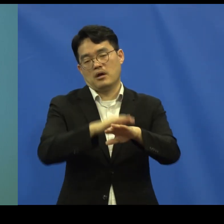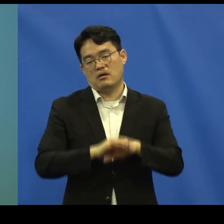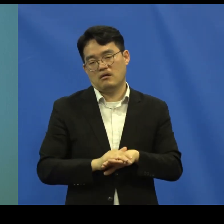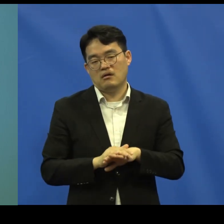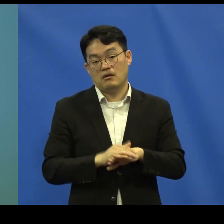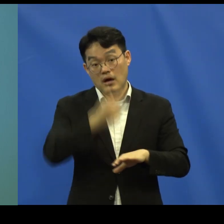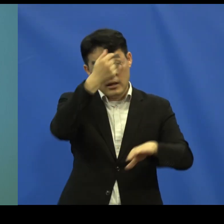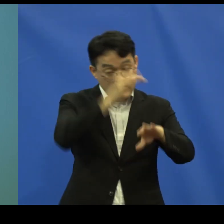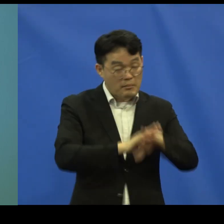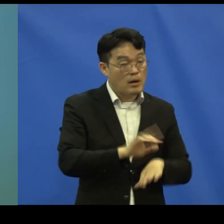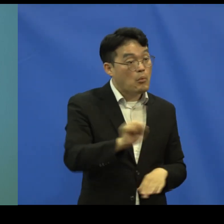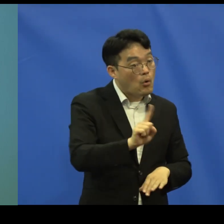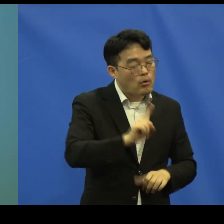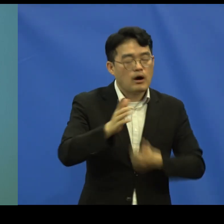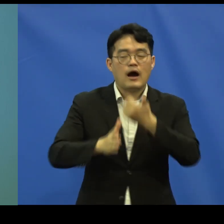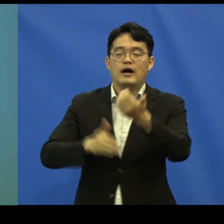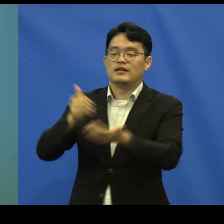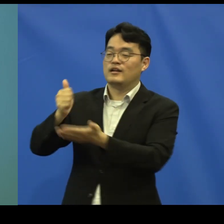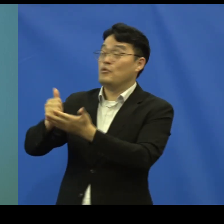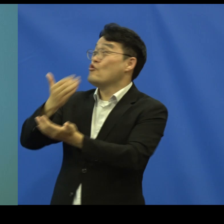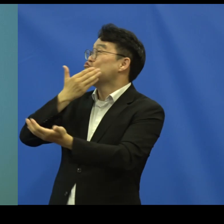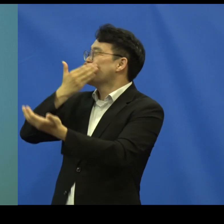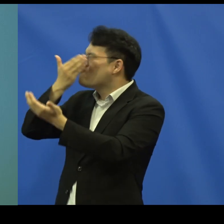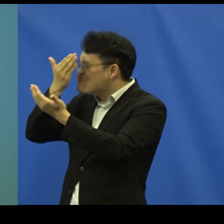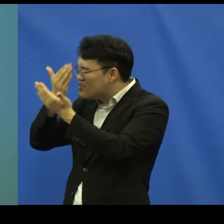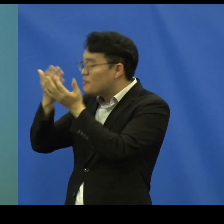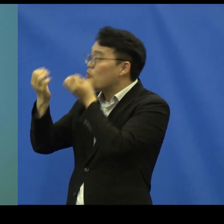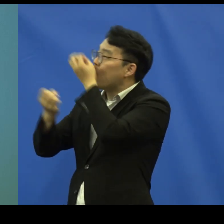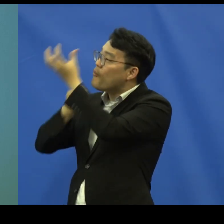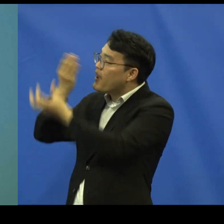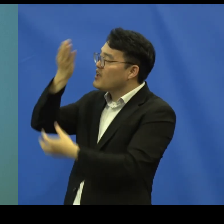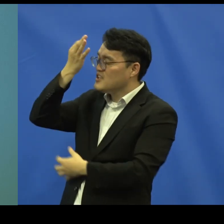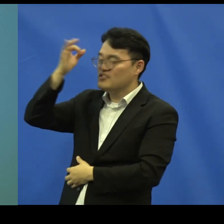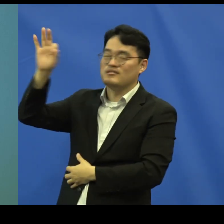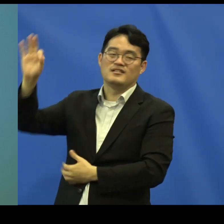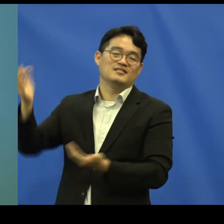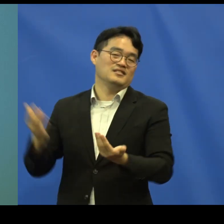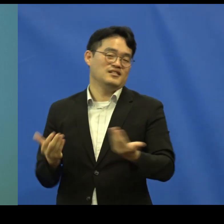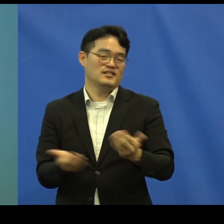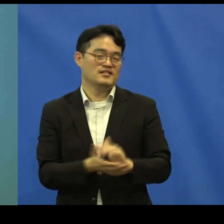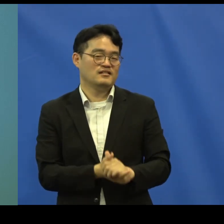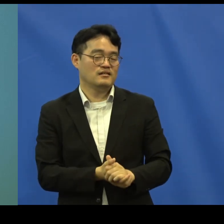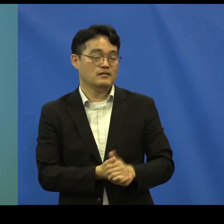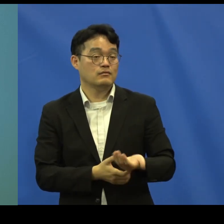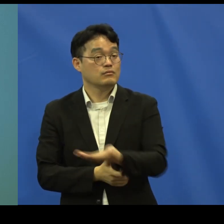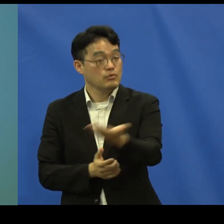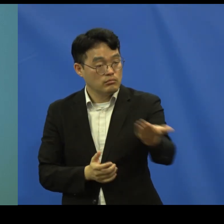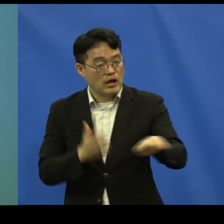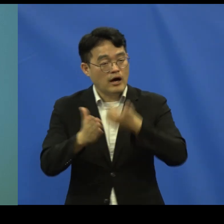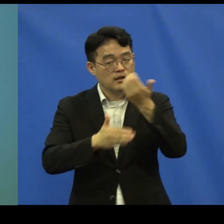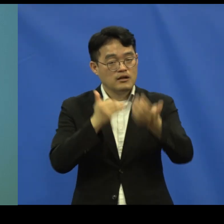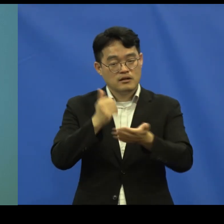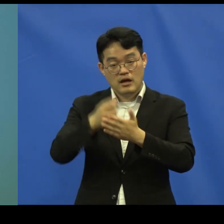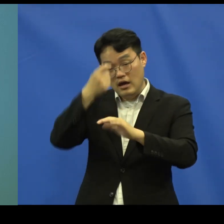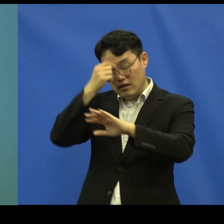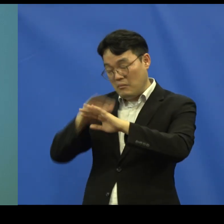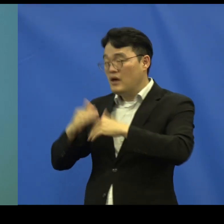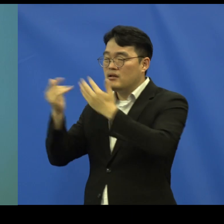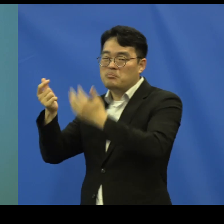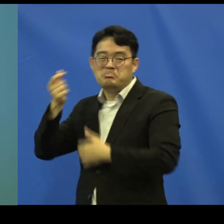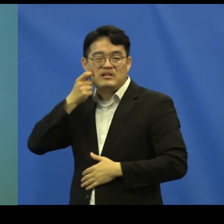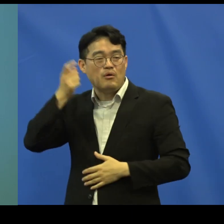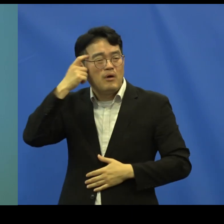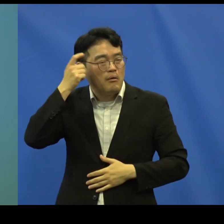예배에 문제가 발생하는 이유가 뭘까요? 왜 온전한 예배를 드리지 못할까요? 하나님에 대한 무지. 그